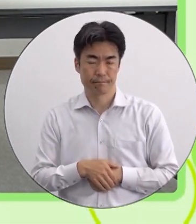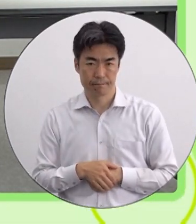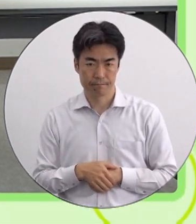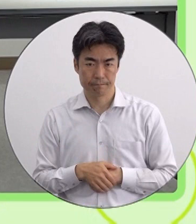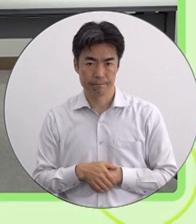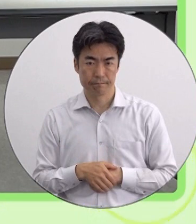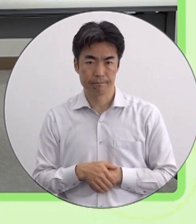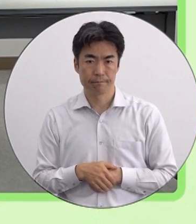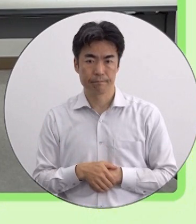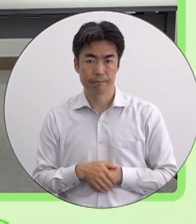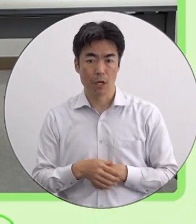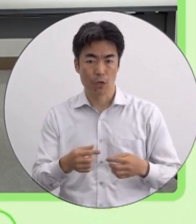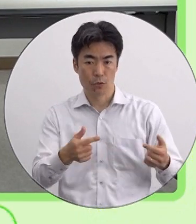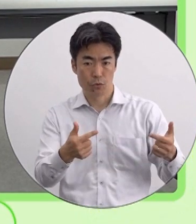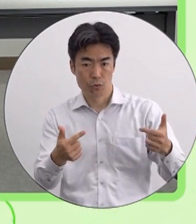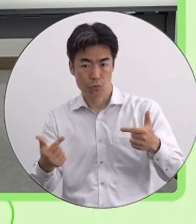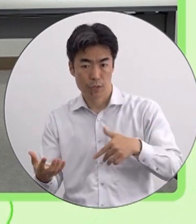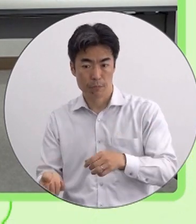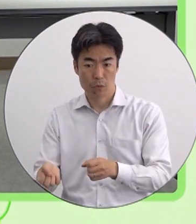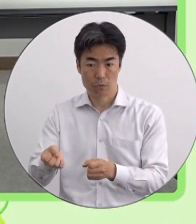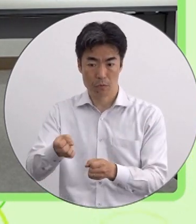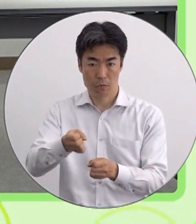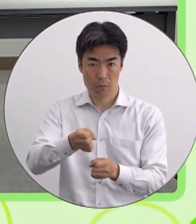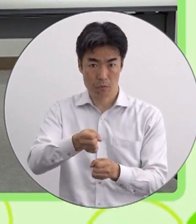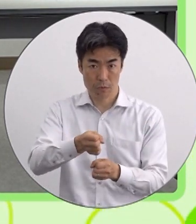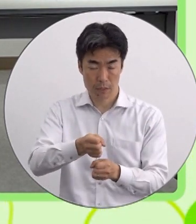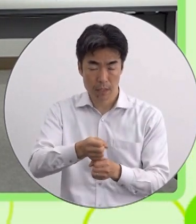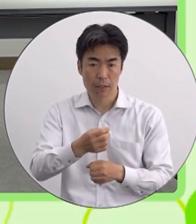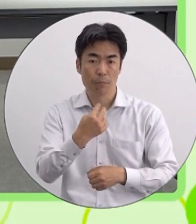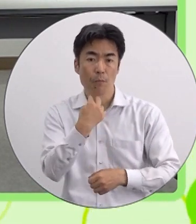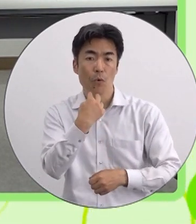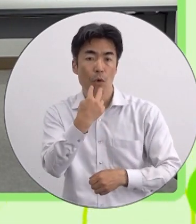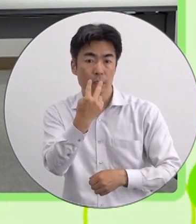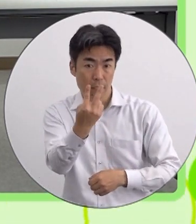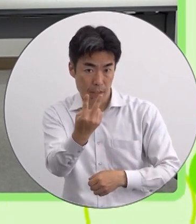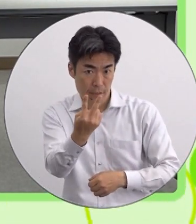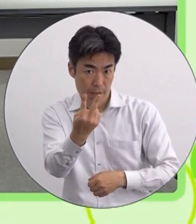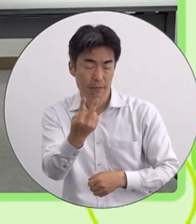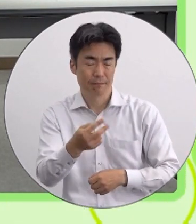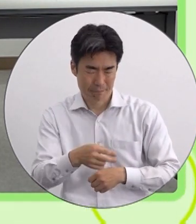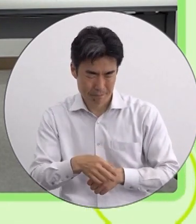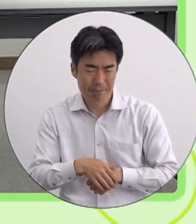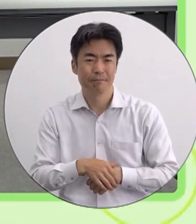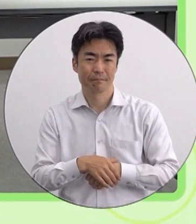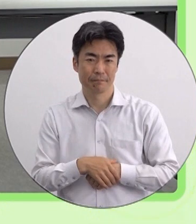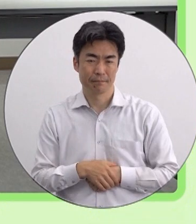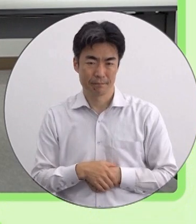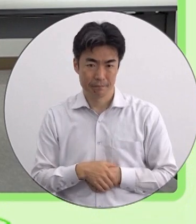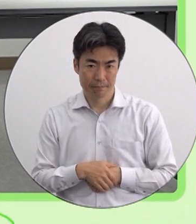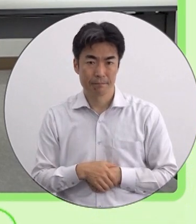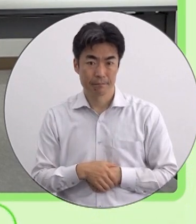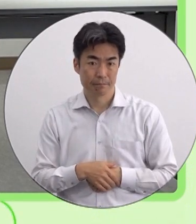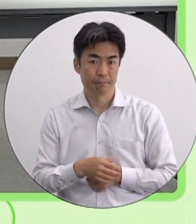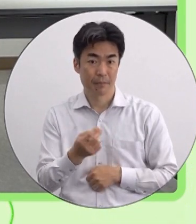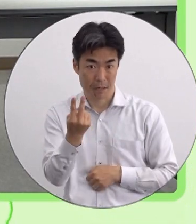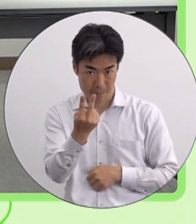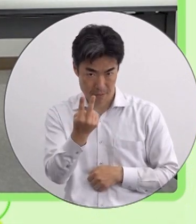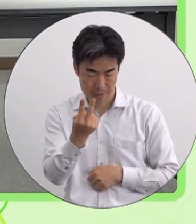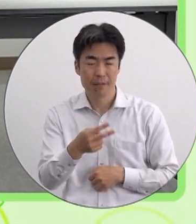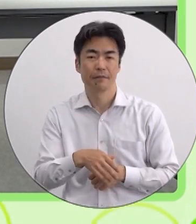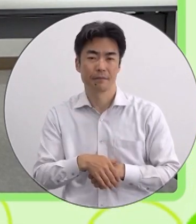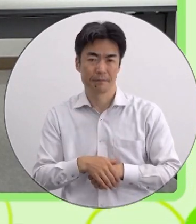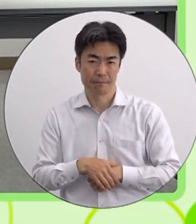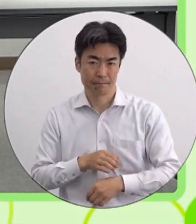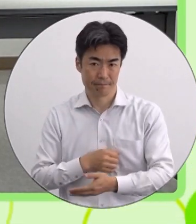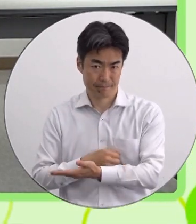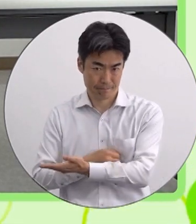1,2,3,4,5。 ゆっくり戻り、この動きをあと2セット繰り返します。また右手を左肩